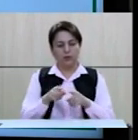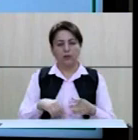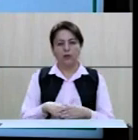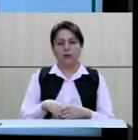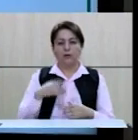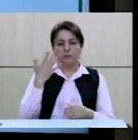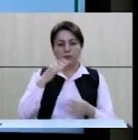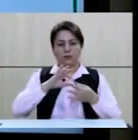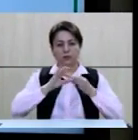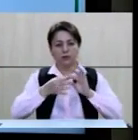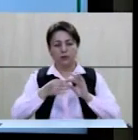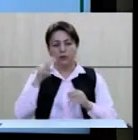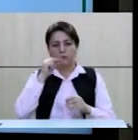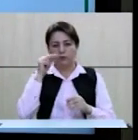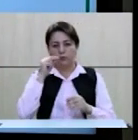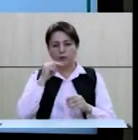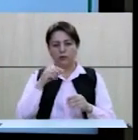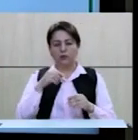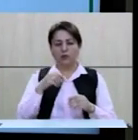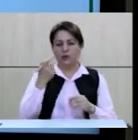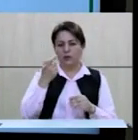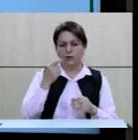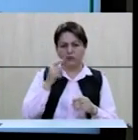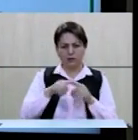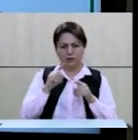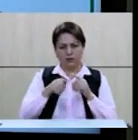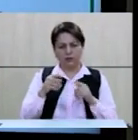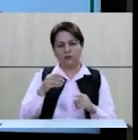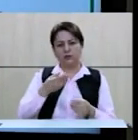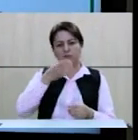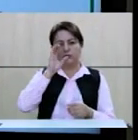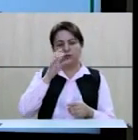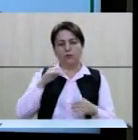5-chi gap. Choyni naridan beri ichib, otxonaga yugurdim.